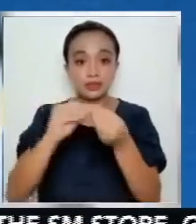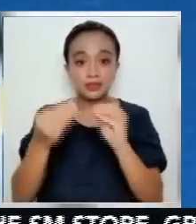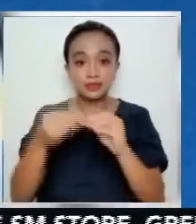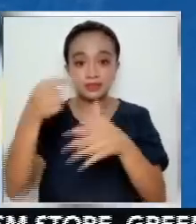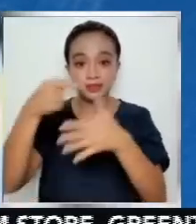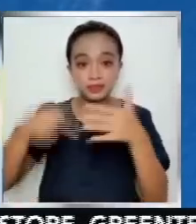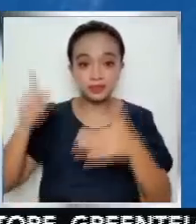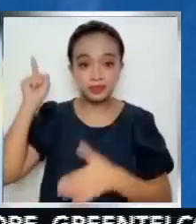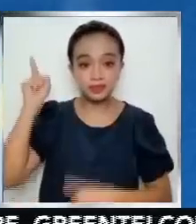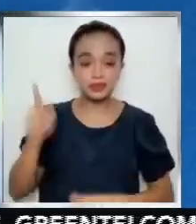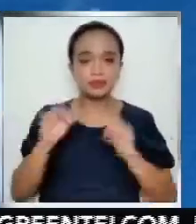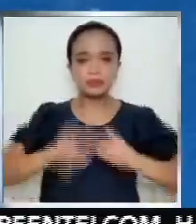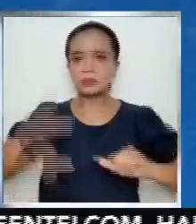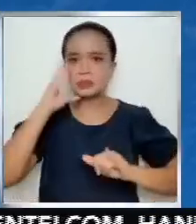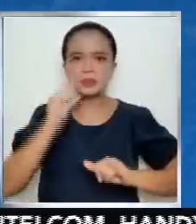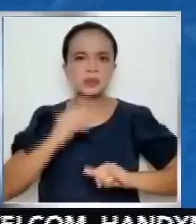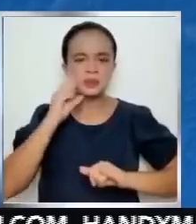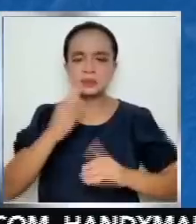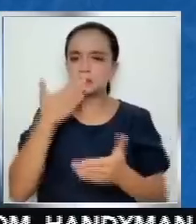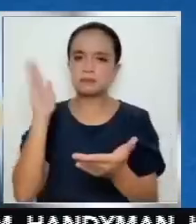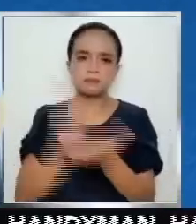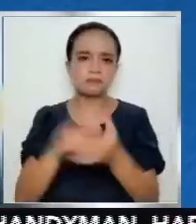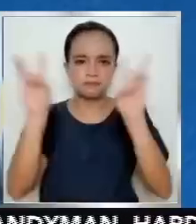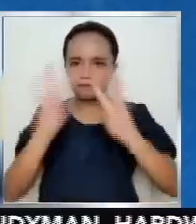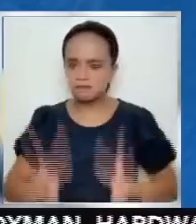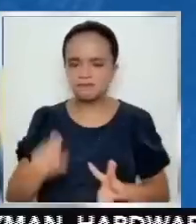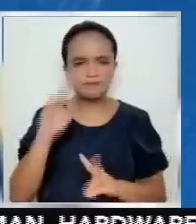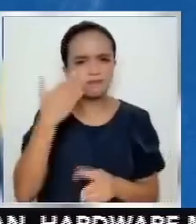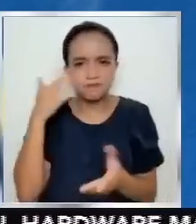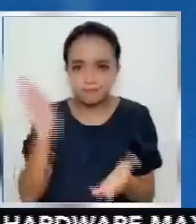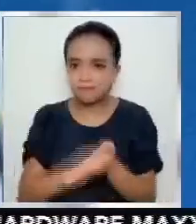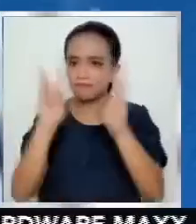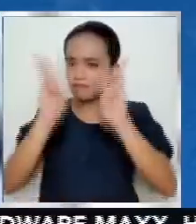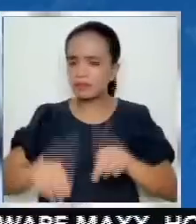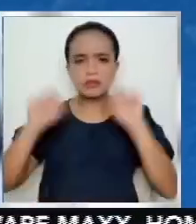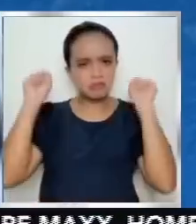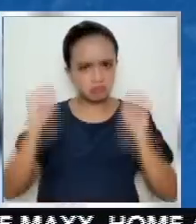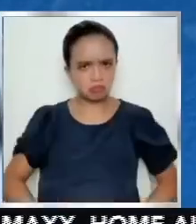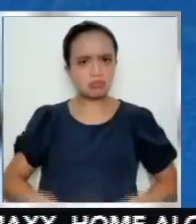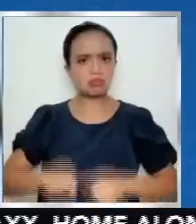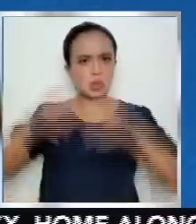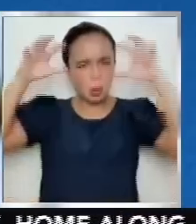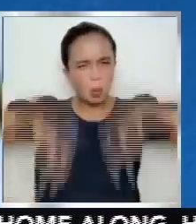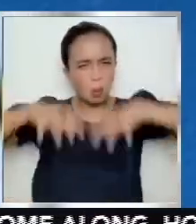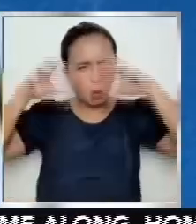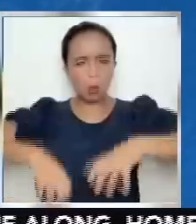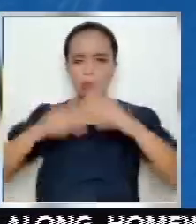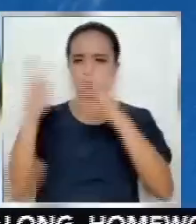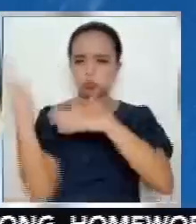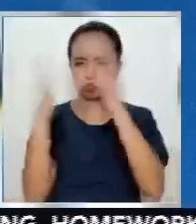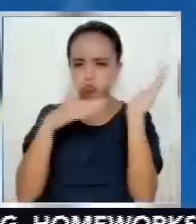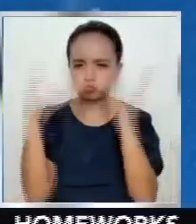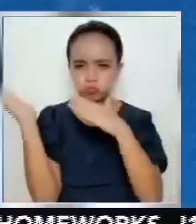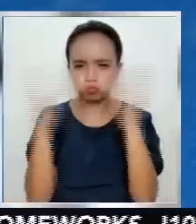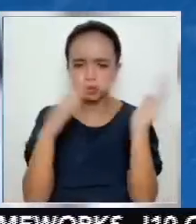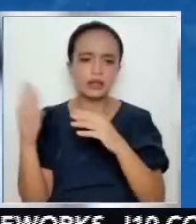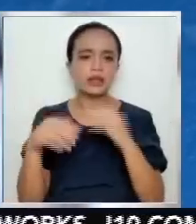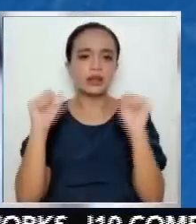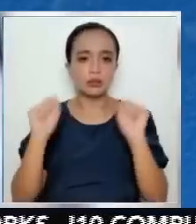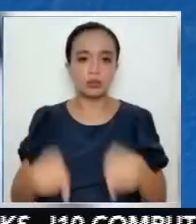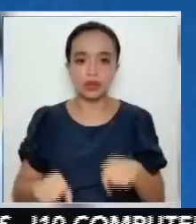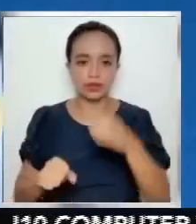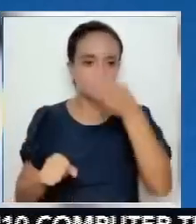pa rin ng masungit na panahon. Pag sinabi nating masungit na panahon, posibleng may mga malalakas na ulan at hangin na pwedeng makapaminsala sa mga